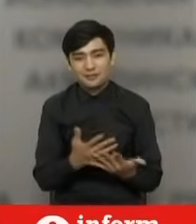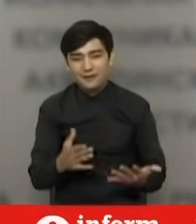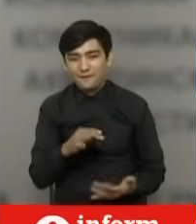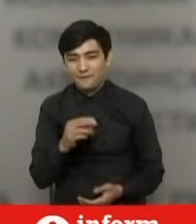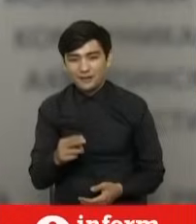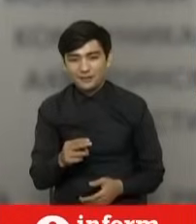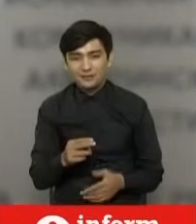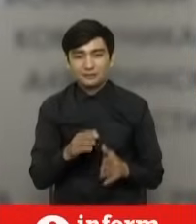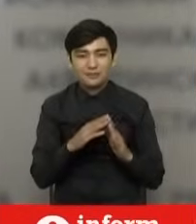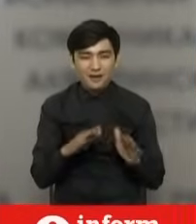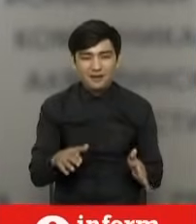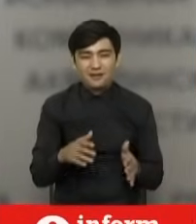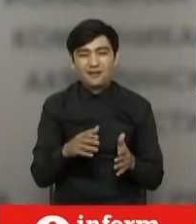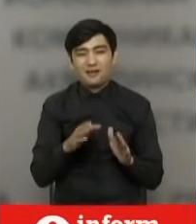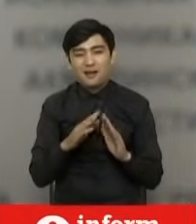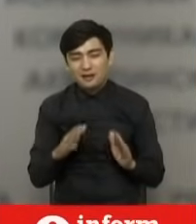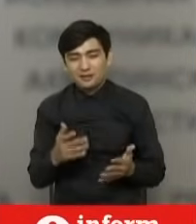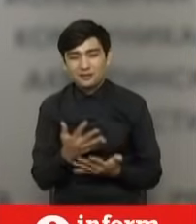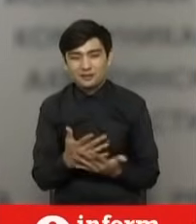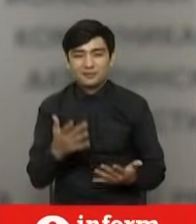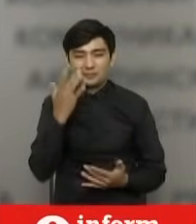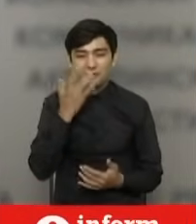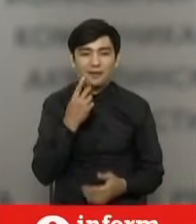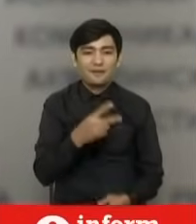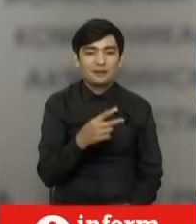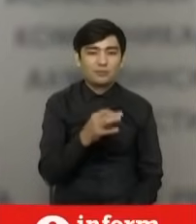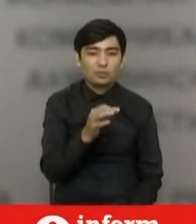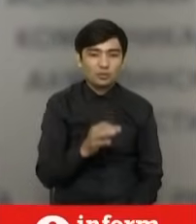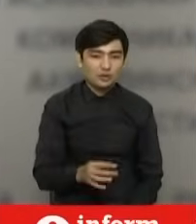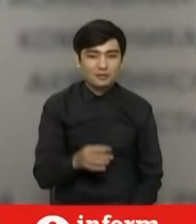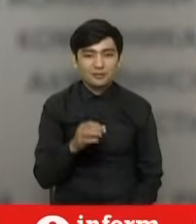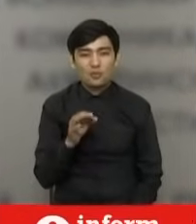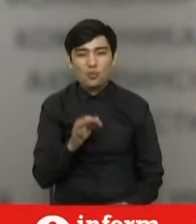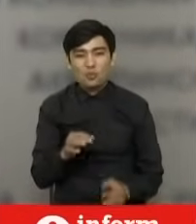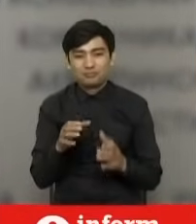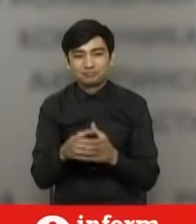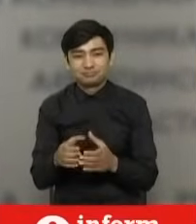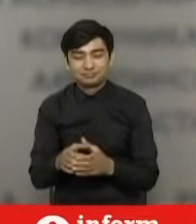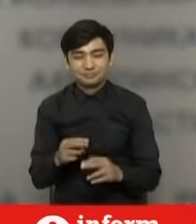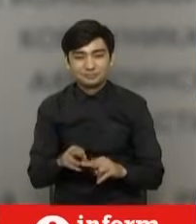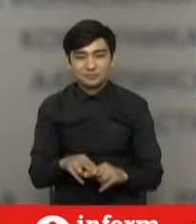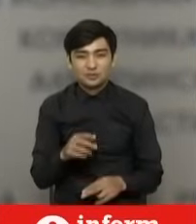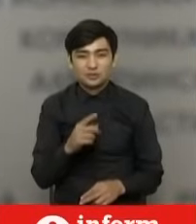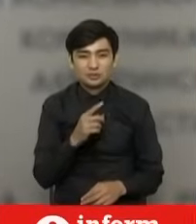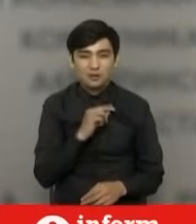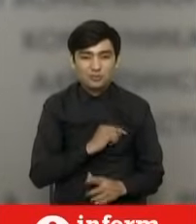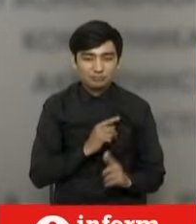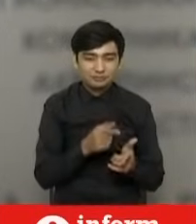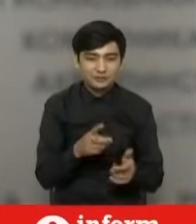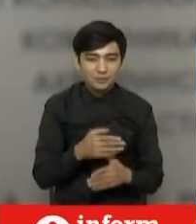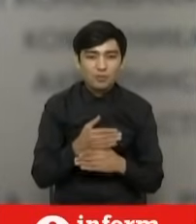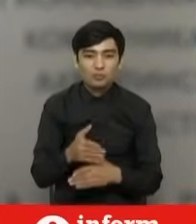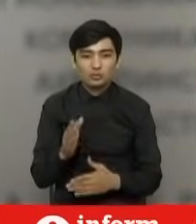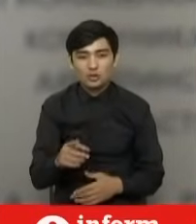такими видами деятельности в течение всего лета. 20% ребят данной категории мы планируем трудоустроить. В основном это будут школьники,